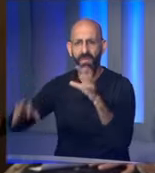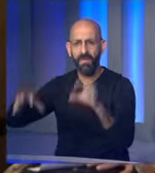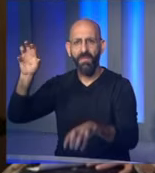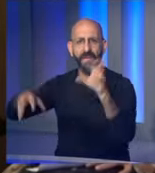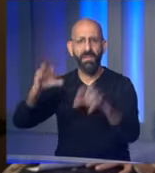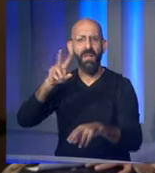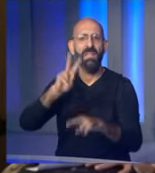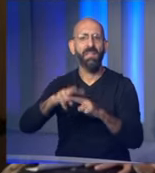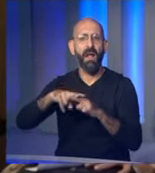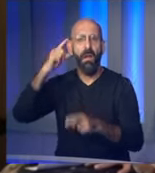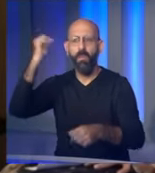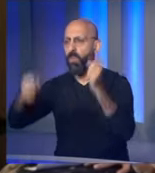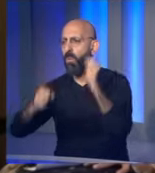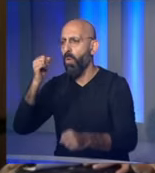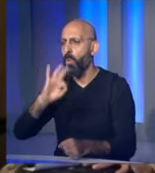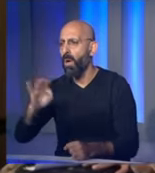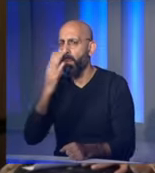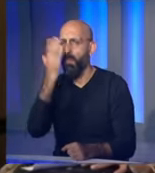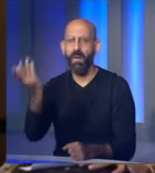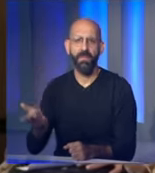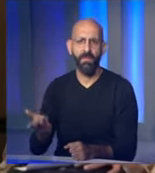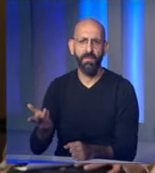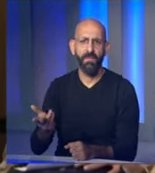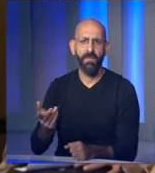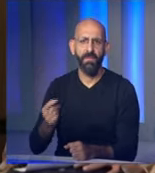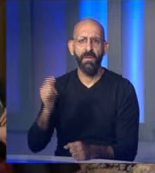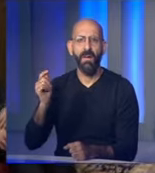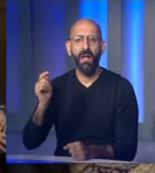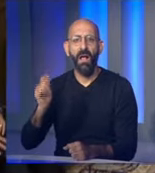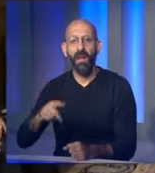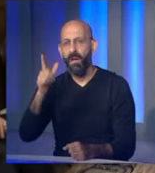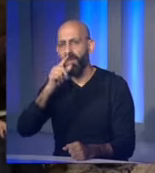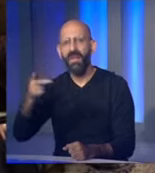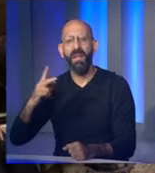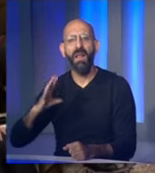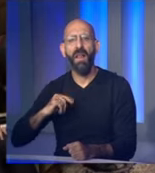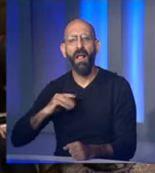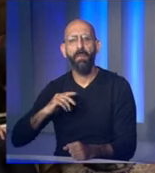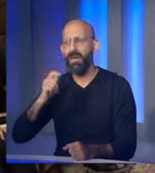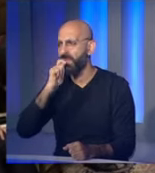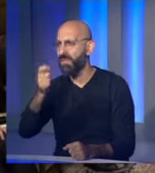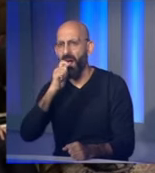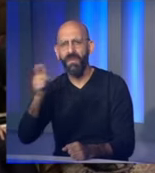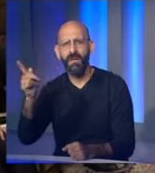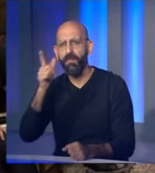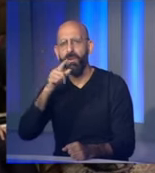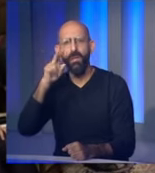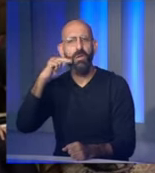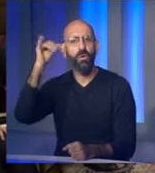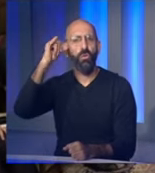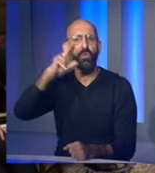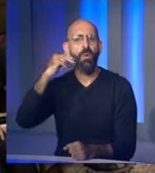الصعبه جدا وتحدياتها ااء الحرب الدائره ومخططات اسرائيليه غير المعروفه بدوره نوه النقيب الاصفي